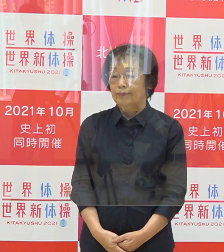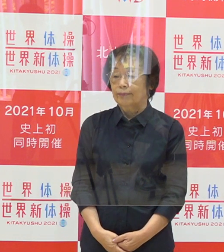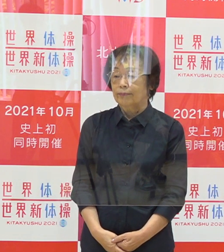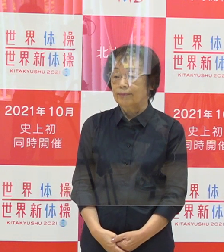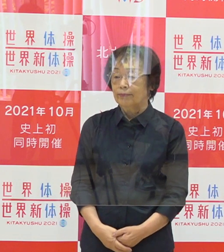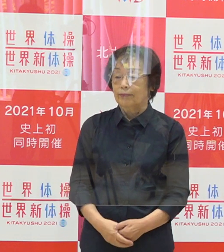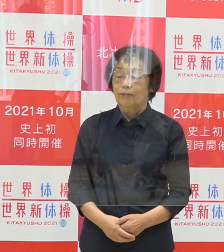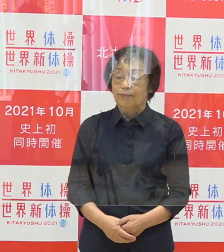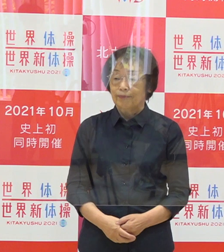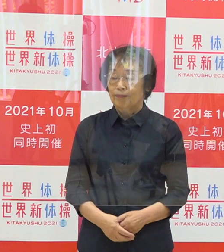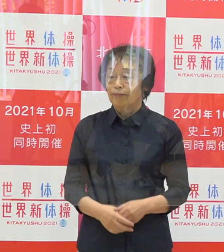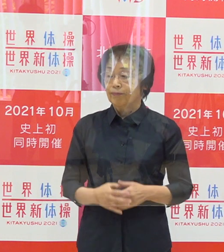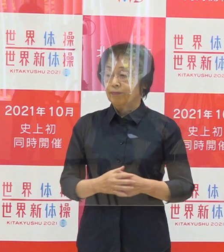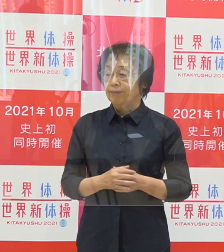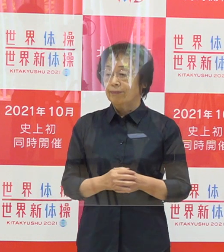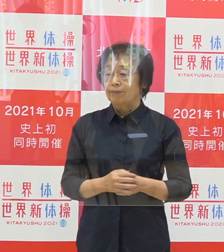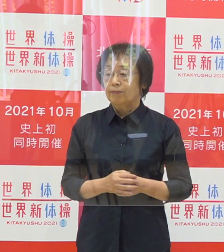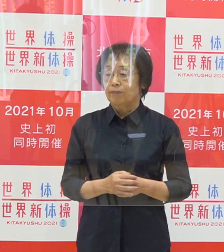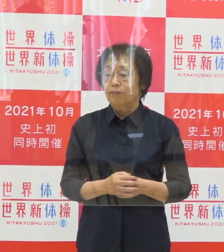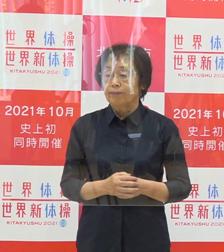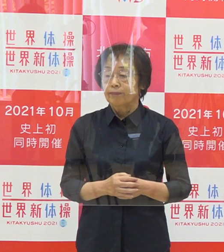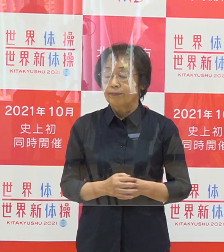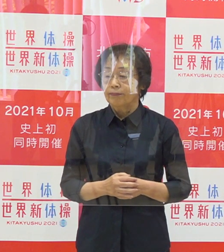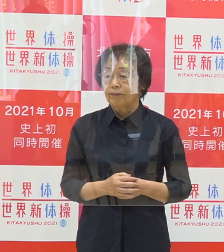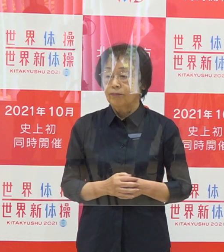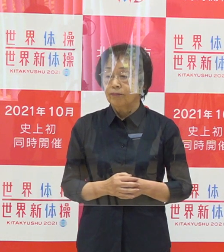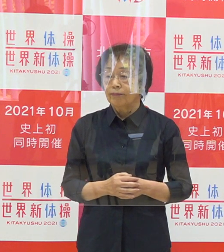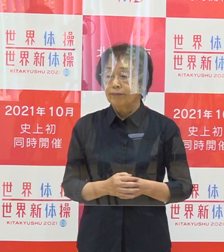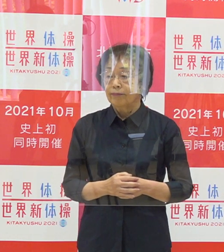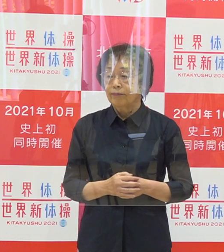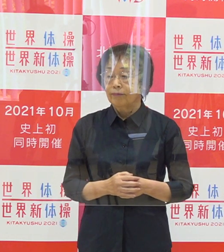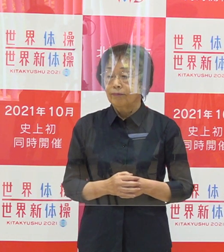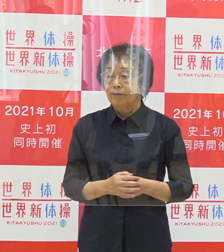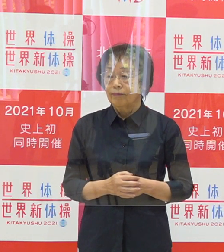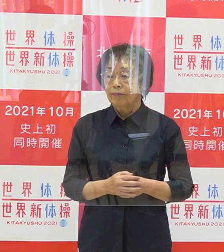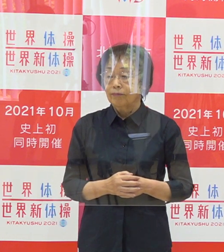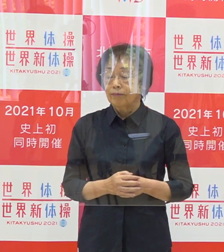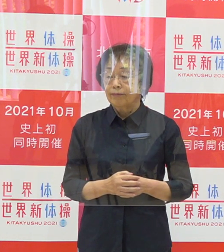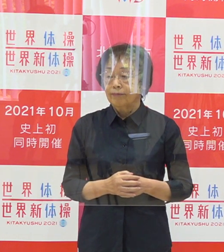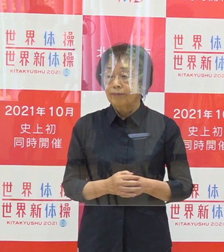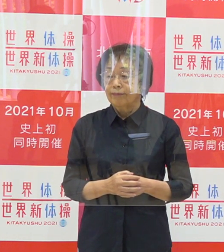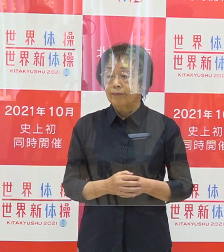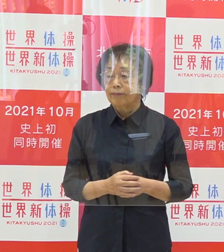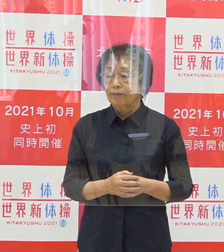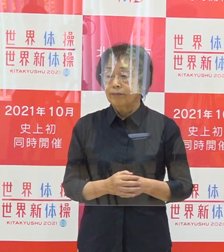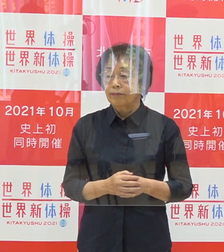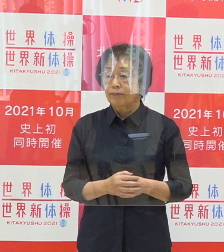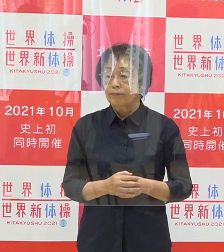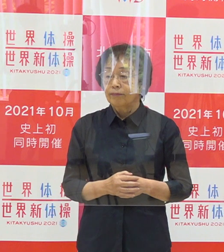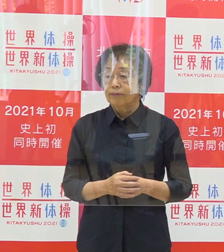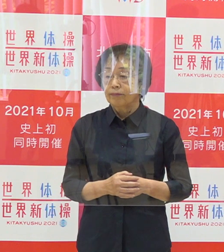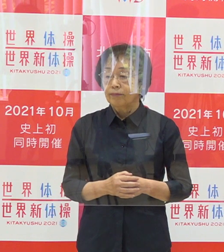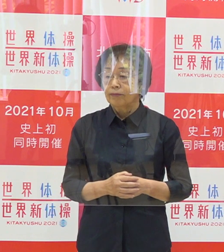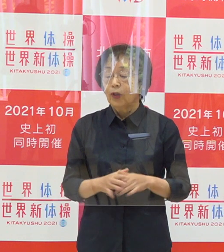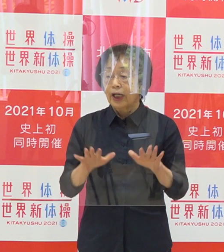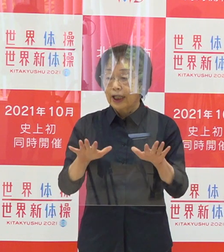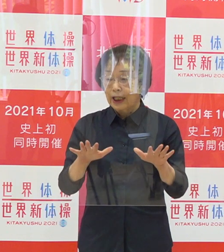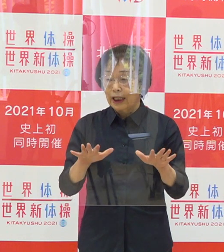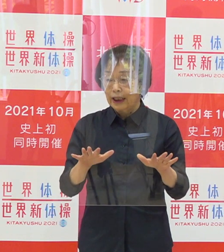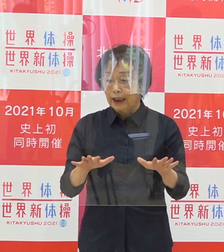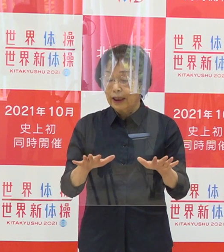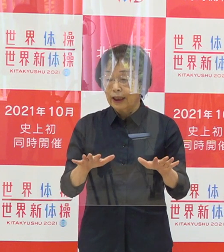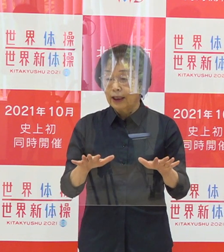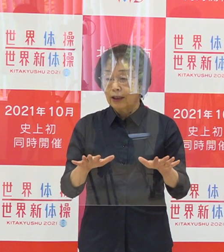毎日新聞の青木と申します。すみません、ちょっと戻るので世界体操の方を伺いますけれども、今のところ大